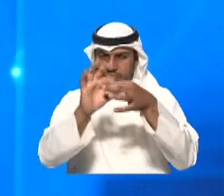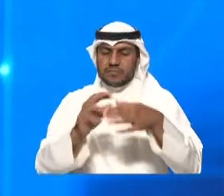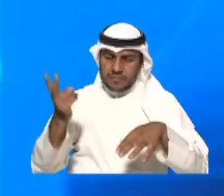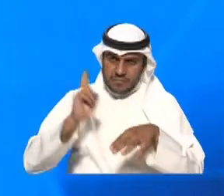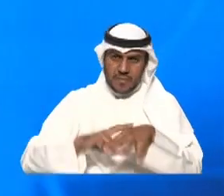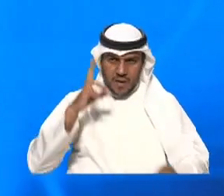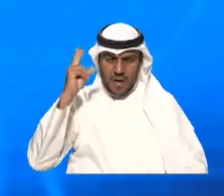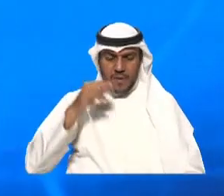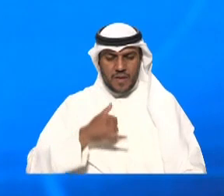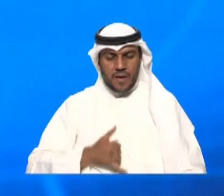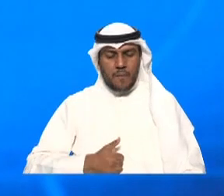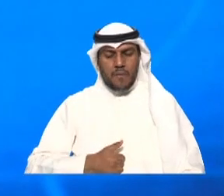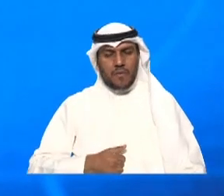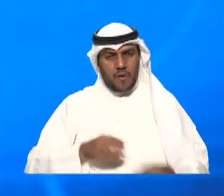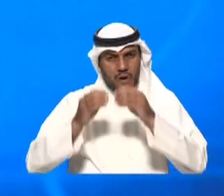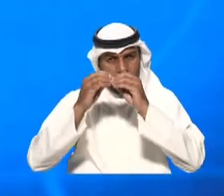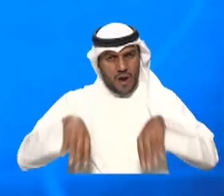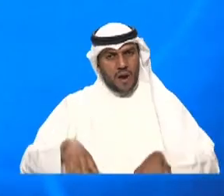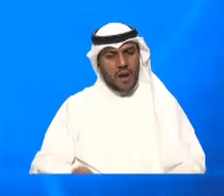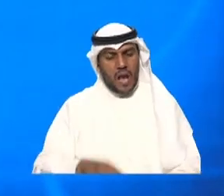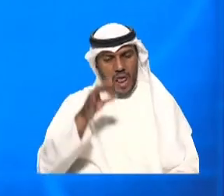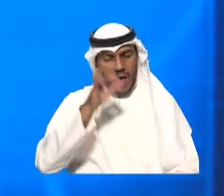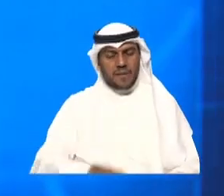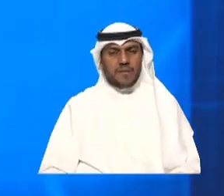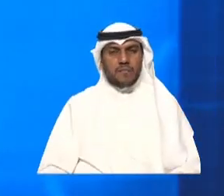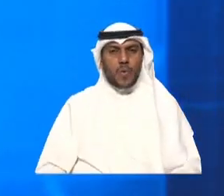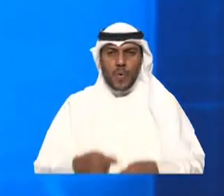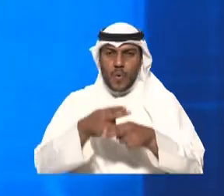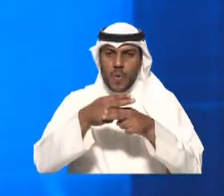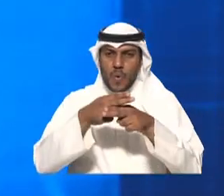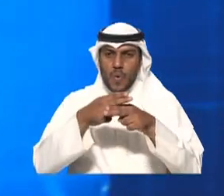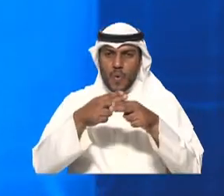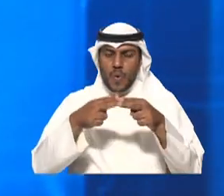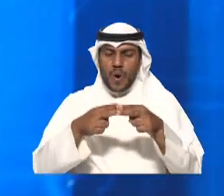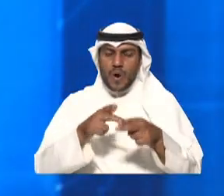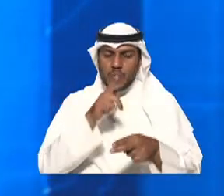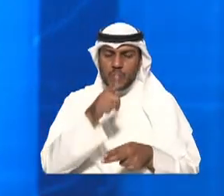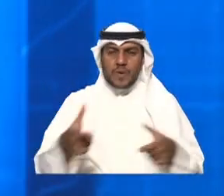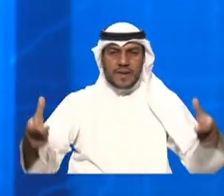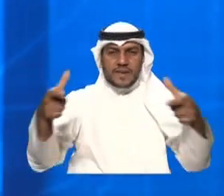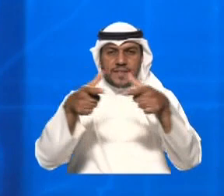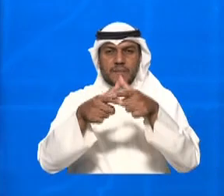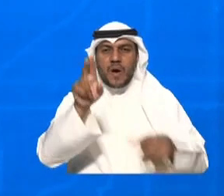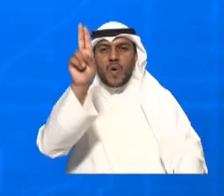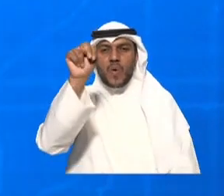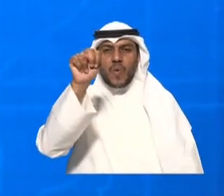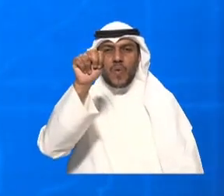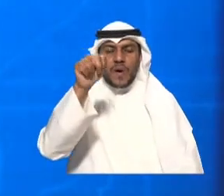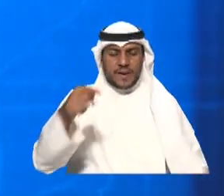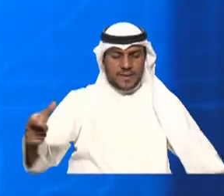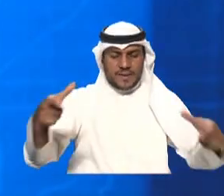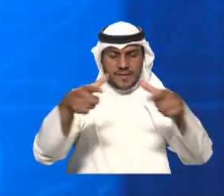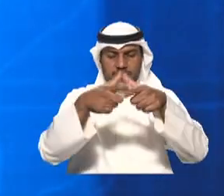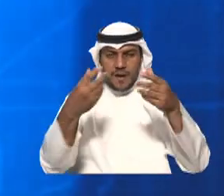لحل الأزمة اليمنية. جاء ذلك في كلمة دولة الكويت في جلسة مجلس الأمن حول اليمن، والتي ألقاها مندوب الكويت الدائم لدى